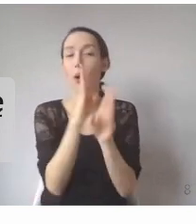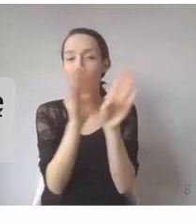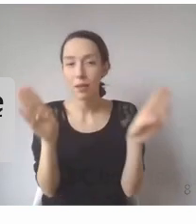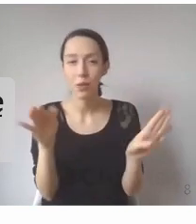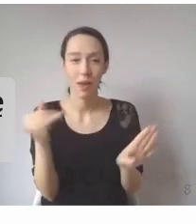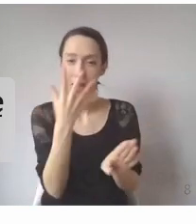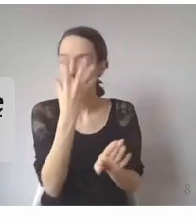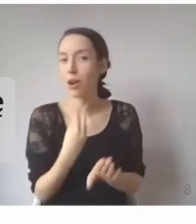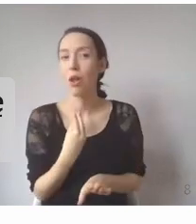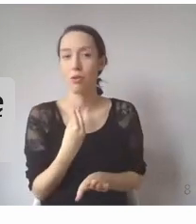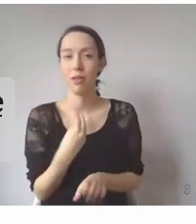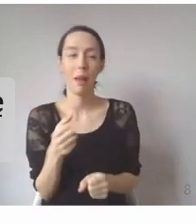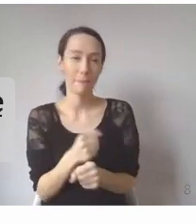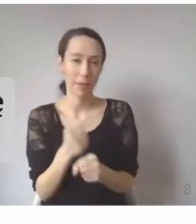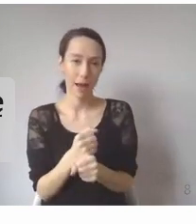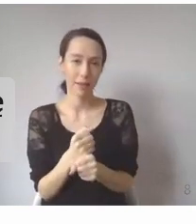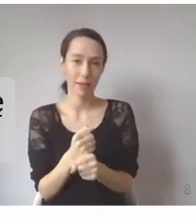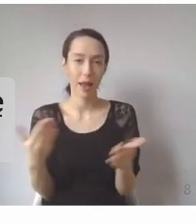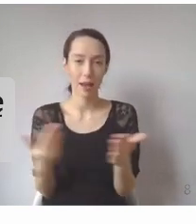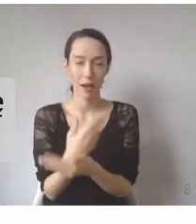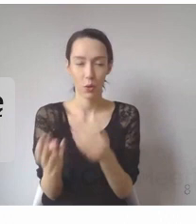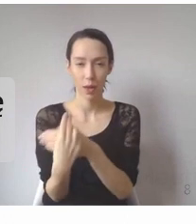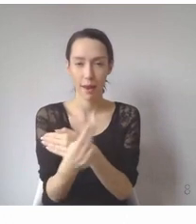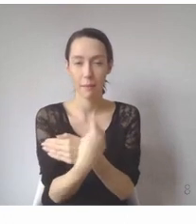rąbka tajemnicy, jak wygląda praca rekrutera.